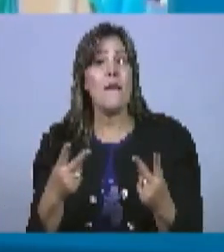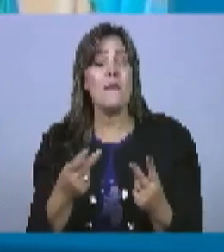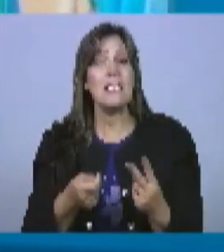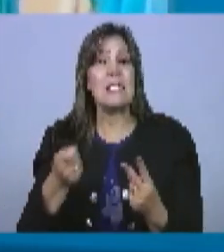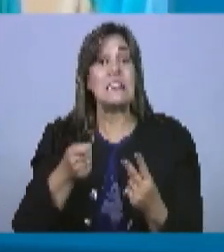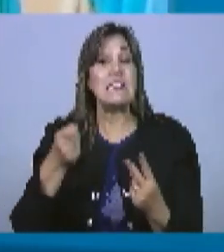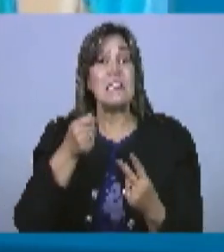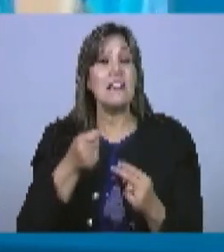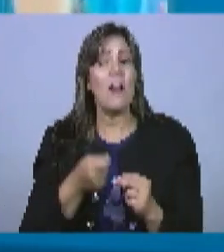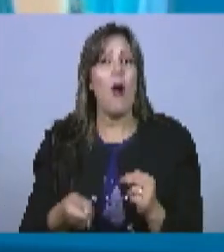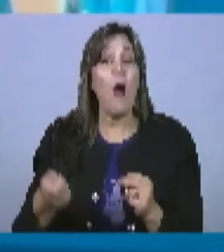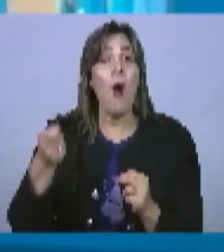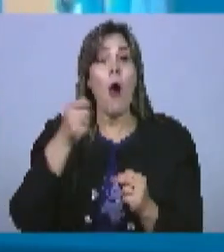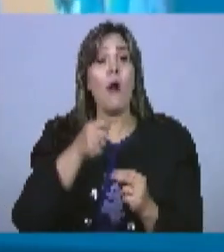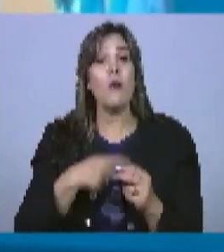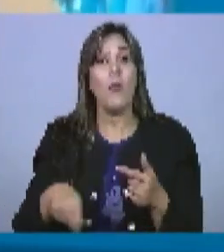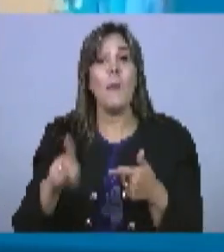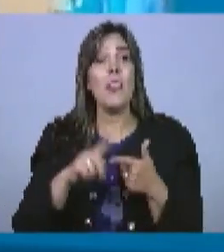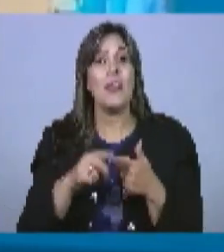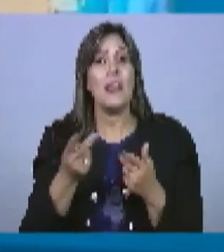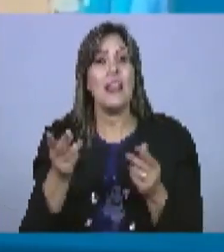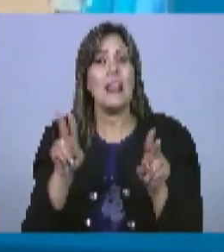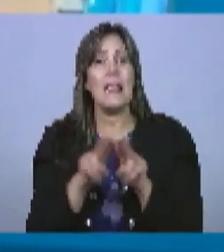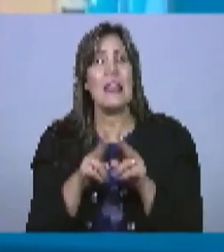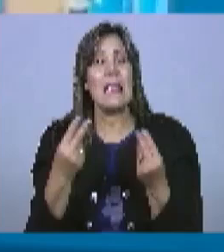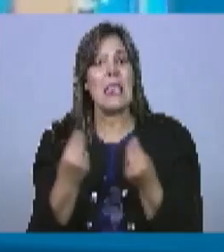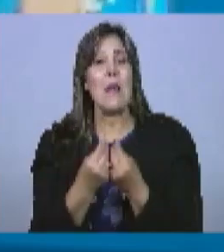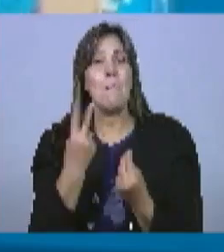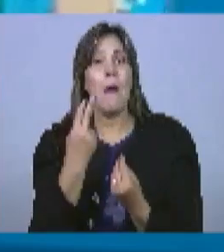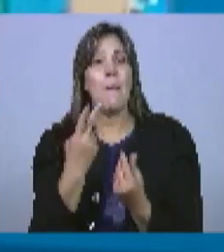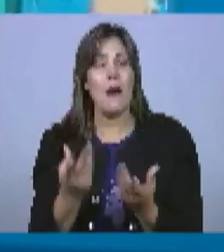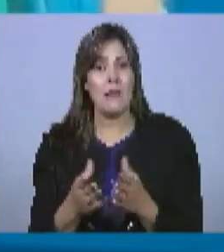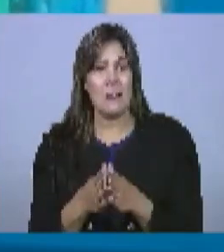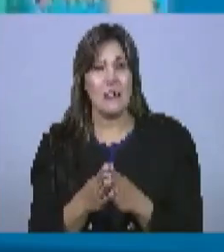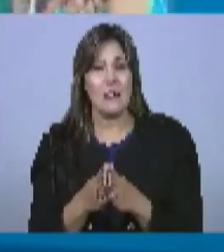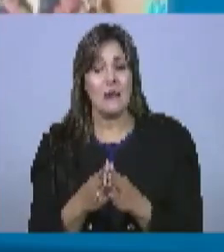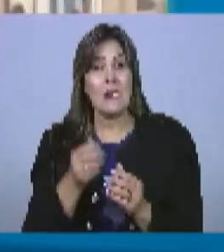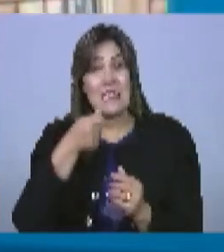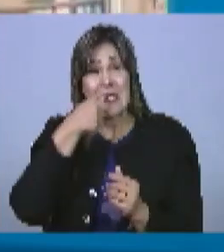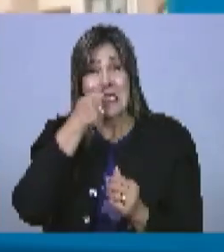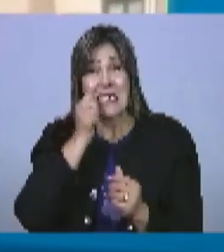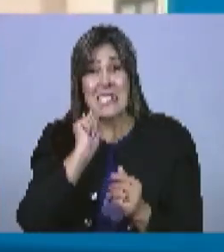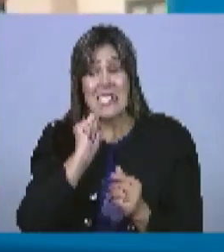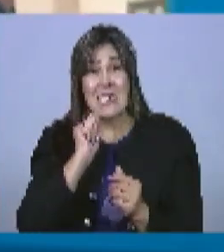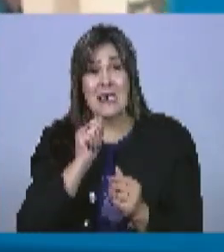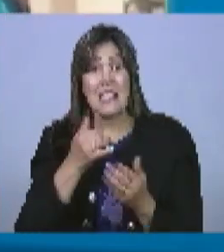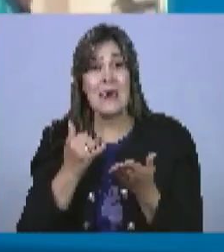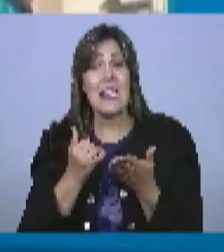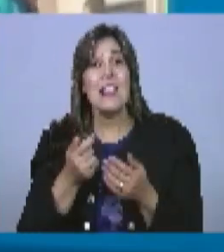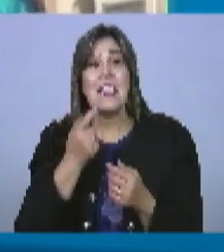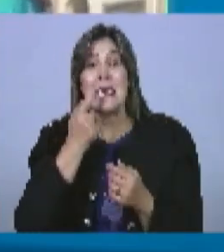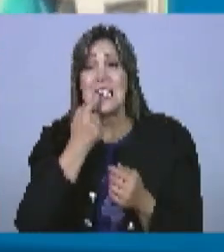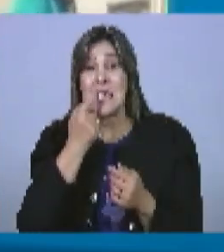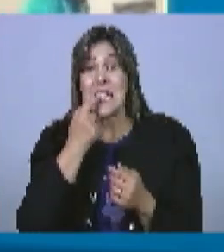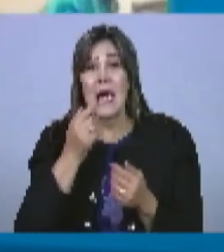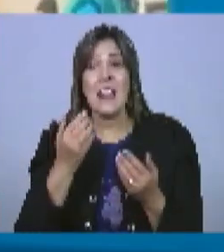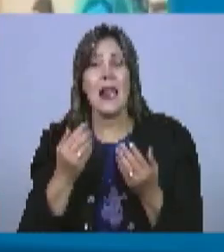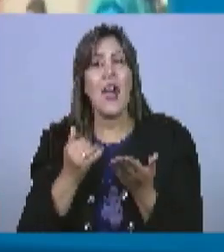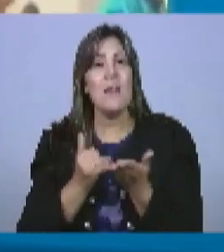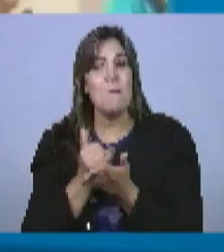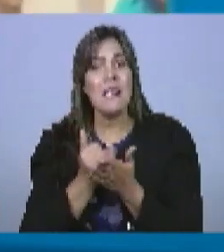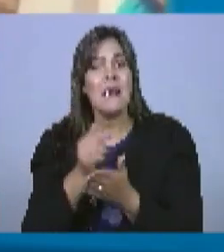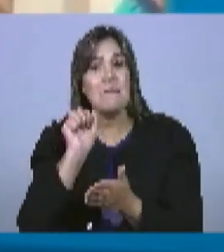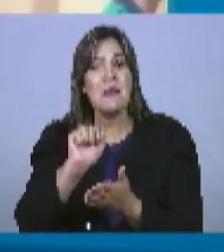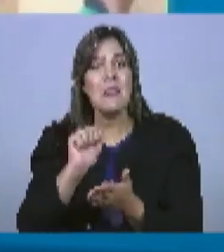الضعف لما اتكلم ان الصين العام الدراسي 260 يوم ومصر